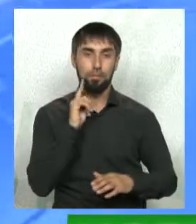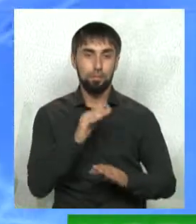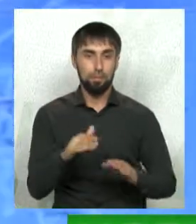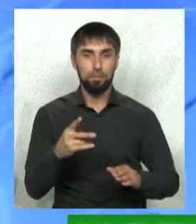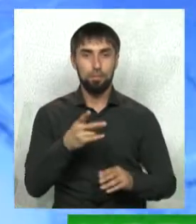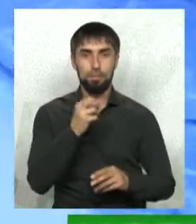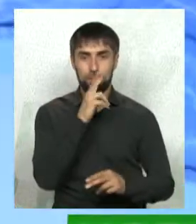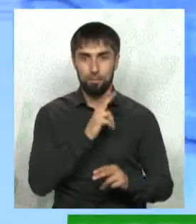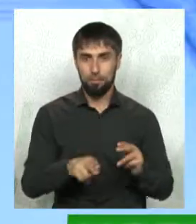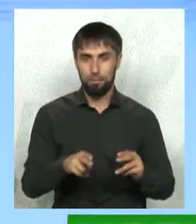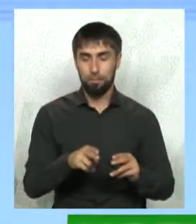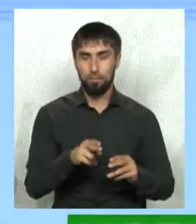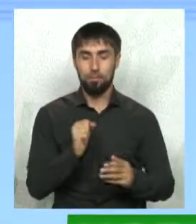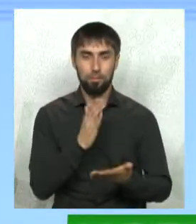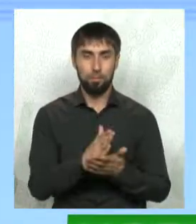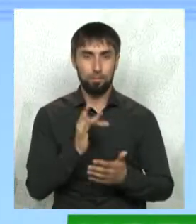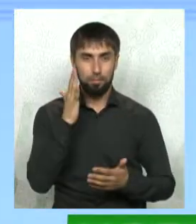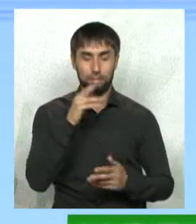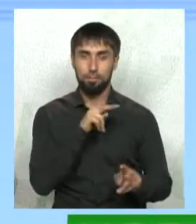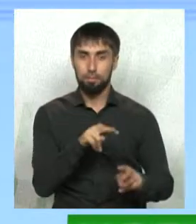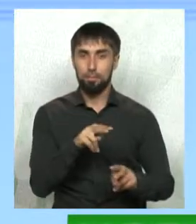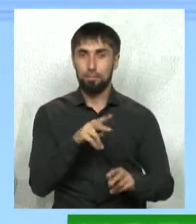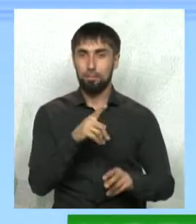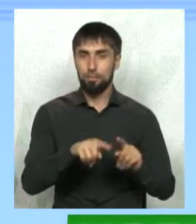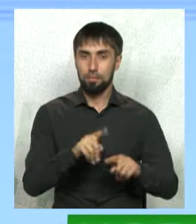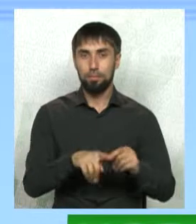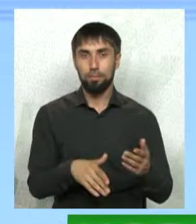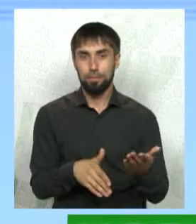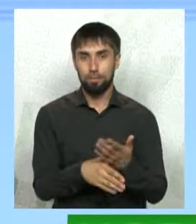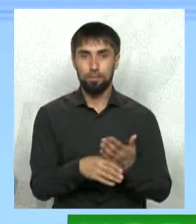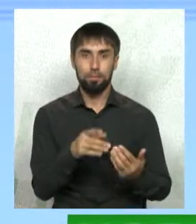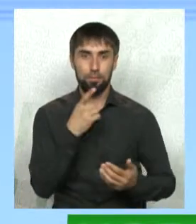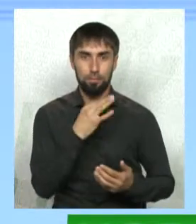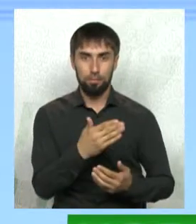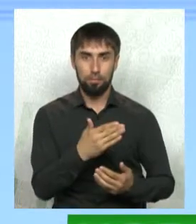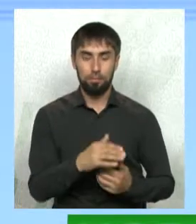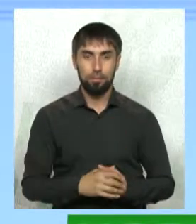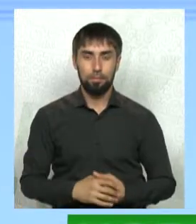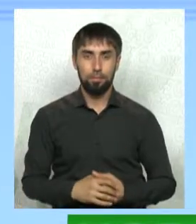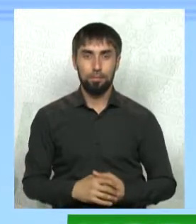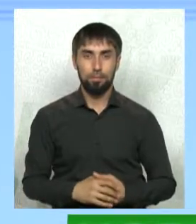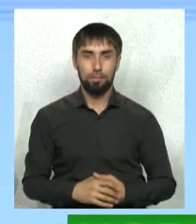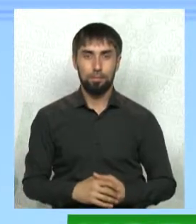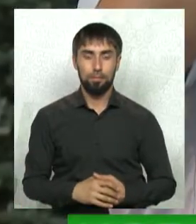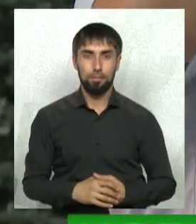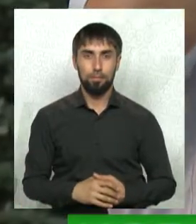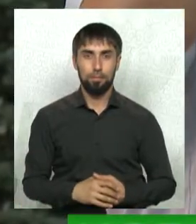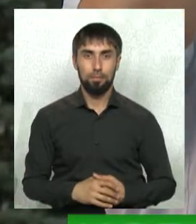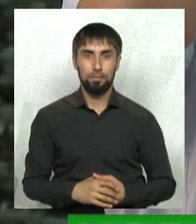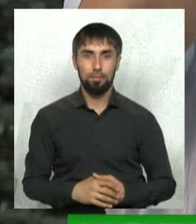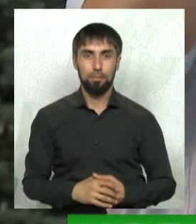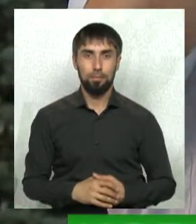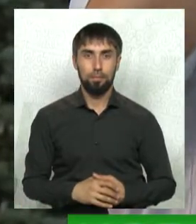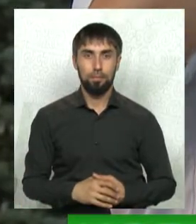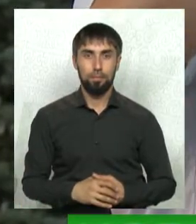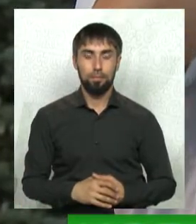не потеряться в прямом смысле. Приглядывать за детьми родителям помогают сотрудники полиции. Адам Мережков расскажет об этом.